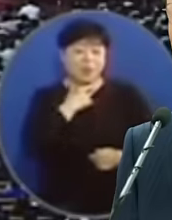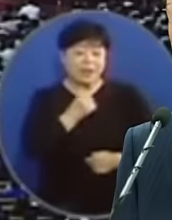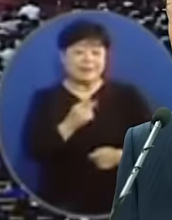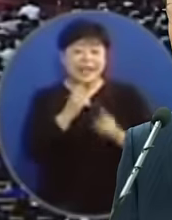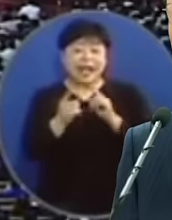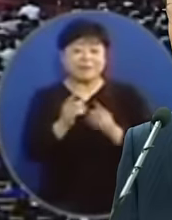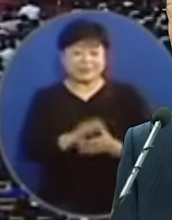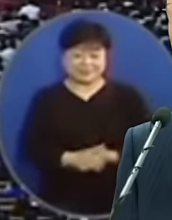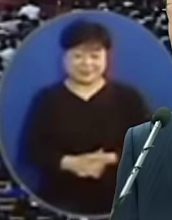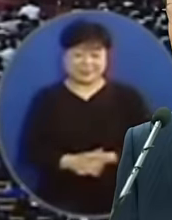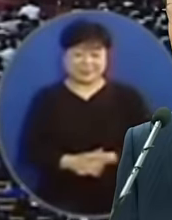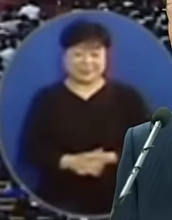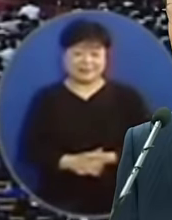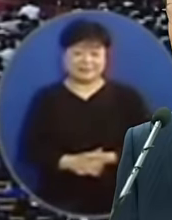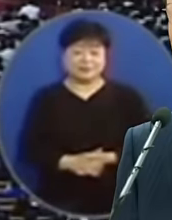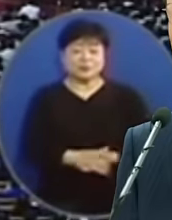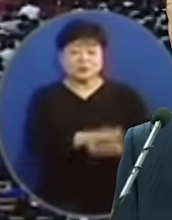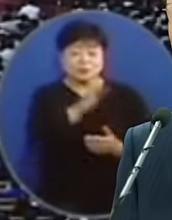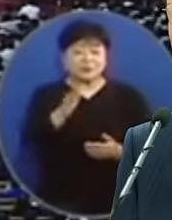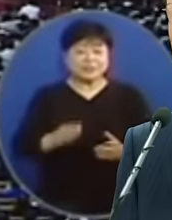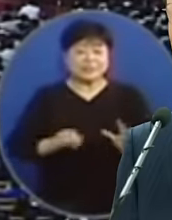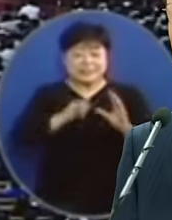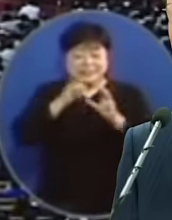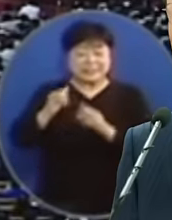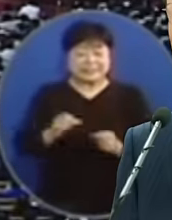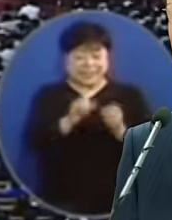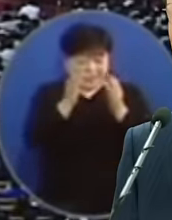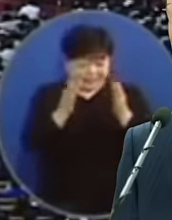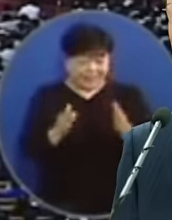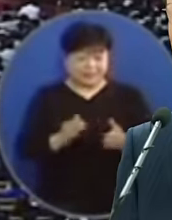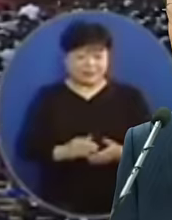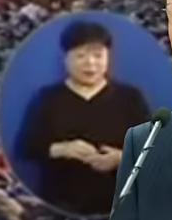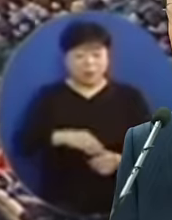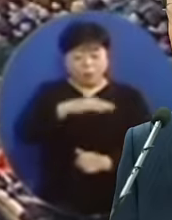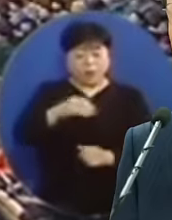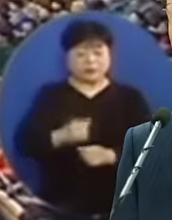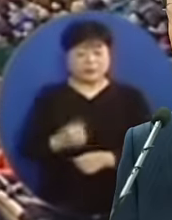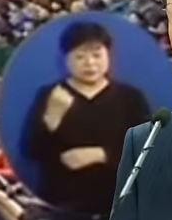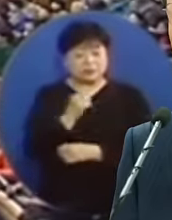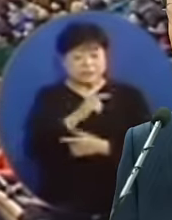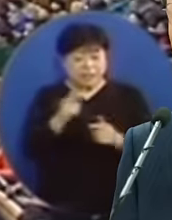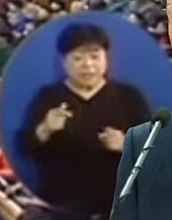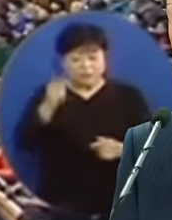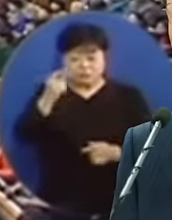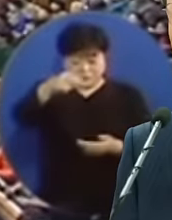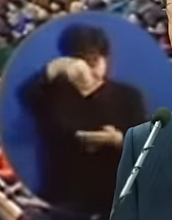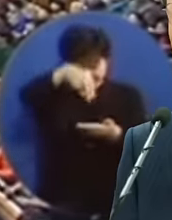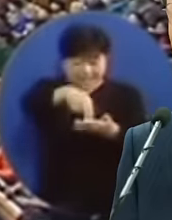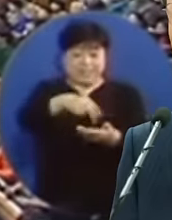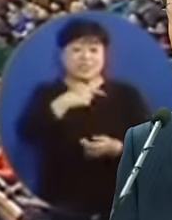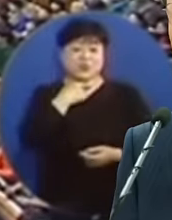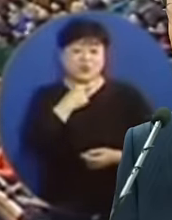말씀하는 것입니다. 그러면 우리가 이 세상에 사는 동안에 환경에 좌우되지 않고 굳건히 살기 위해서는